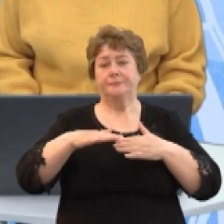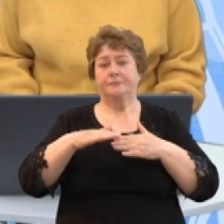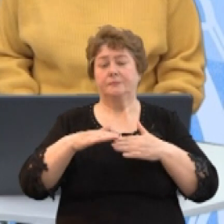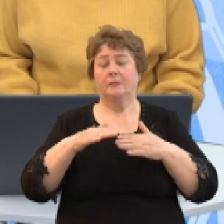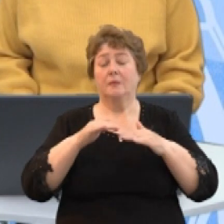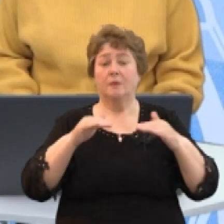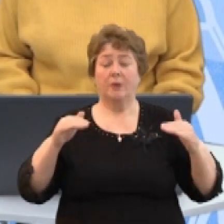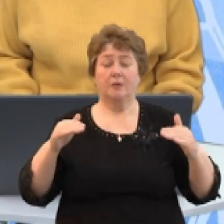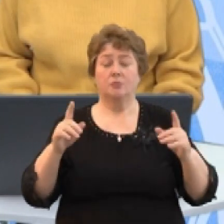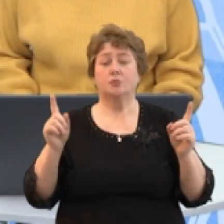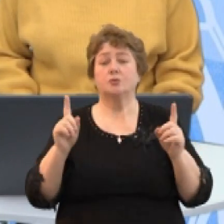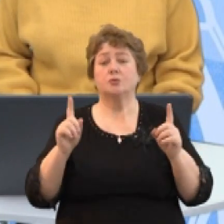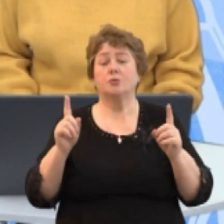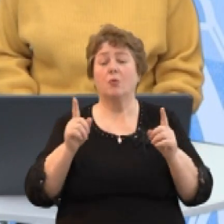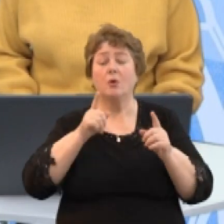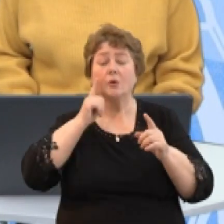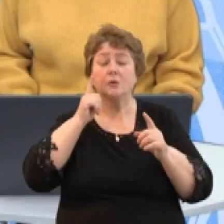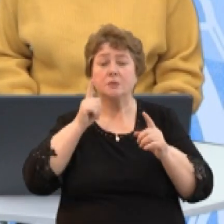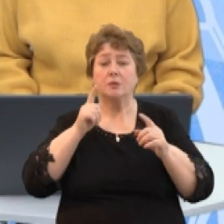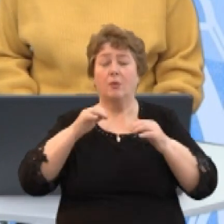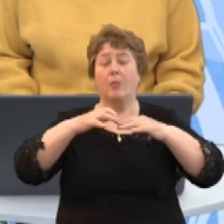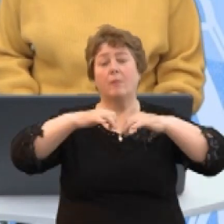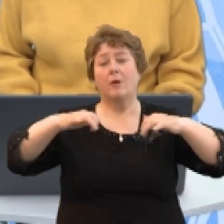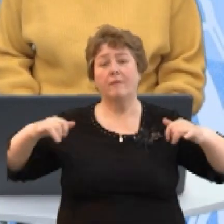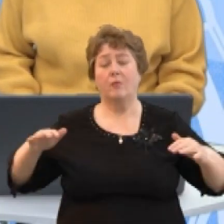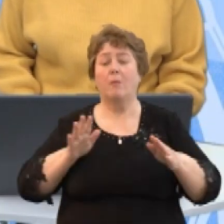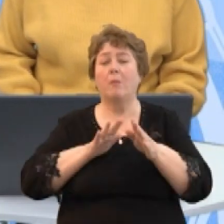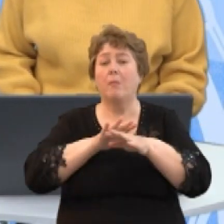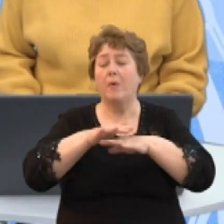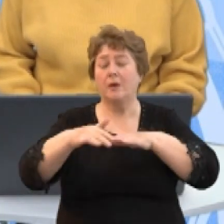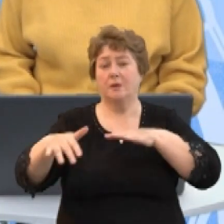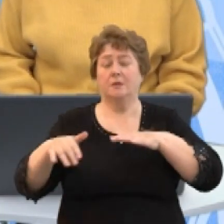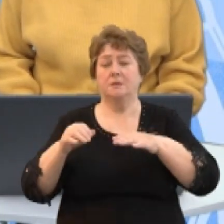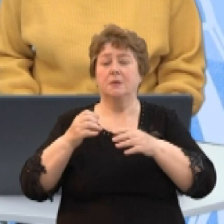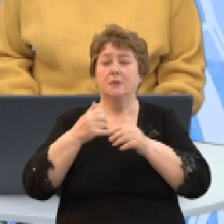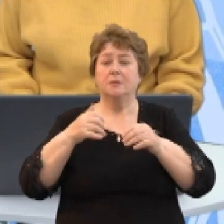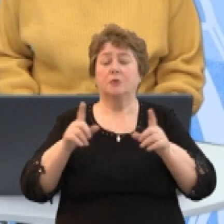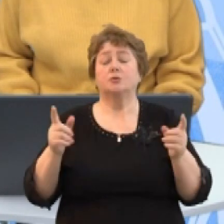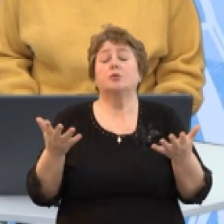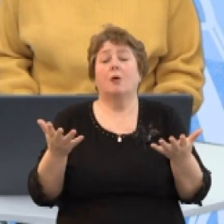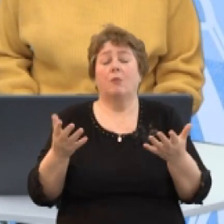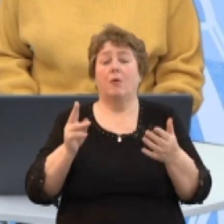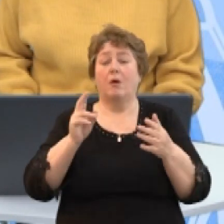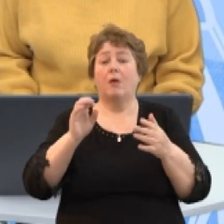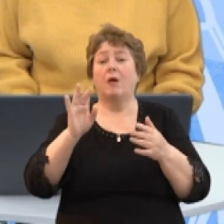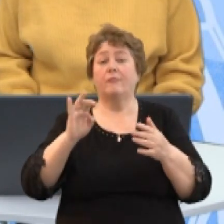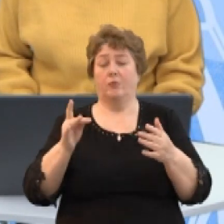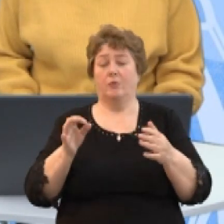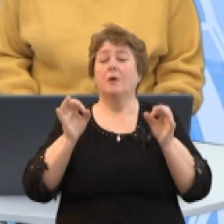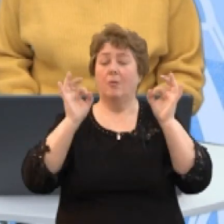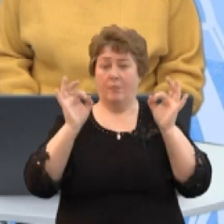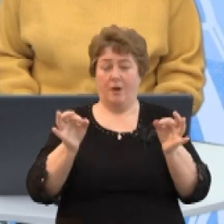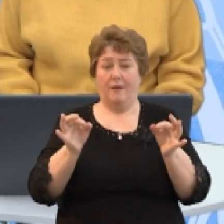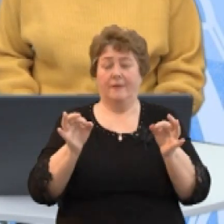ребята а что значит зеленым ковром покрылась земля что это за ковер вы правильно